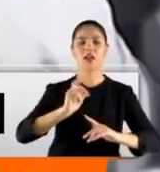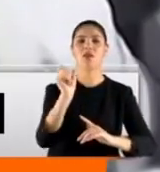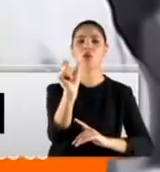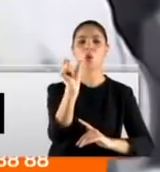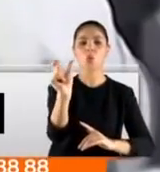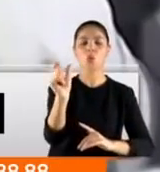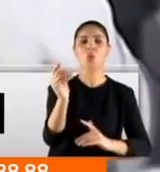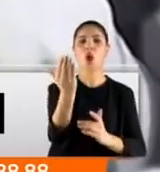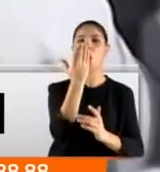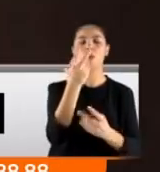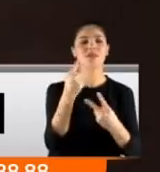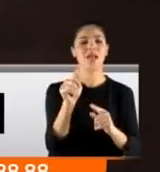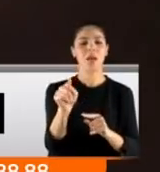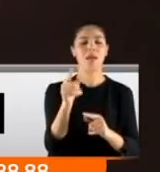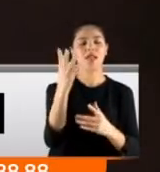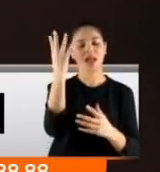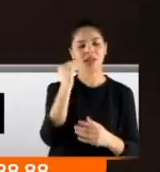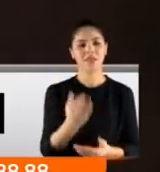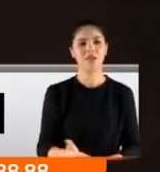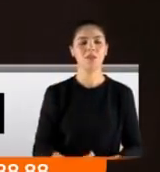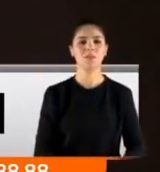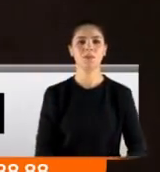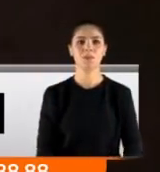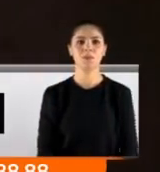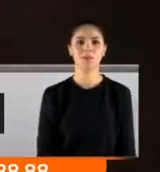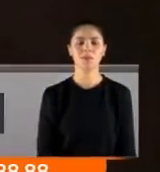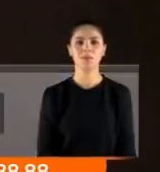uyarıları okuyabildiği ortaya çıktı.